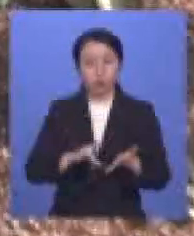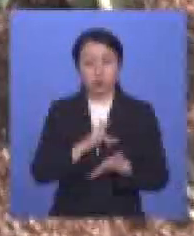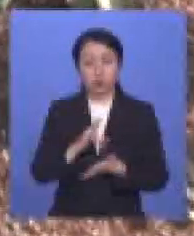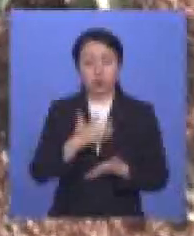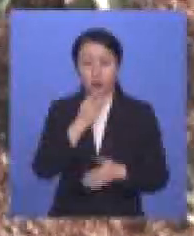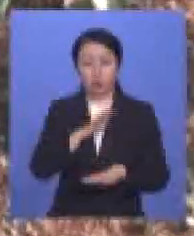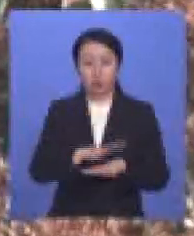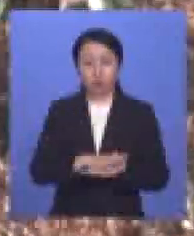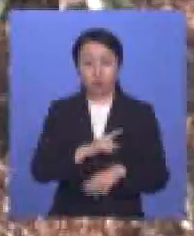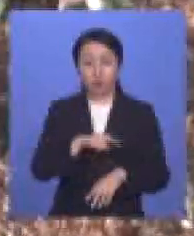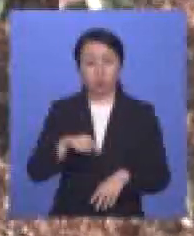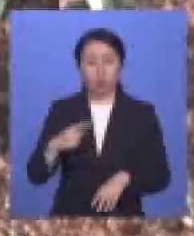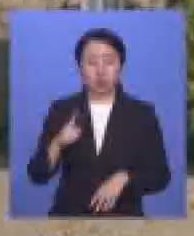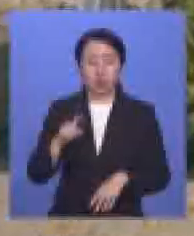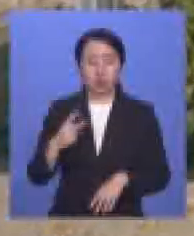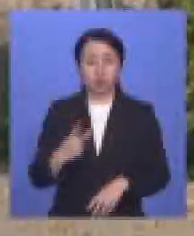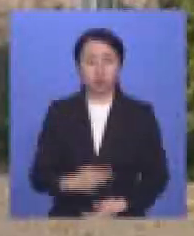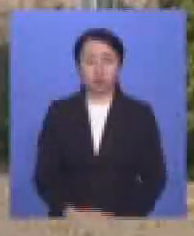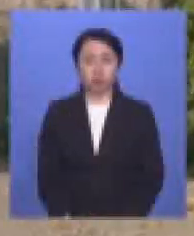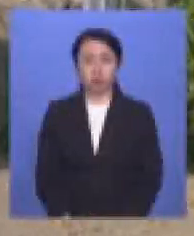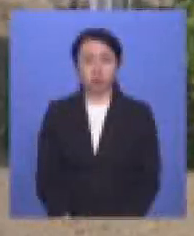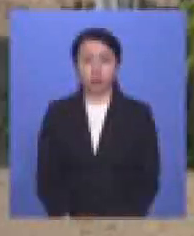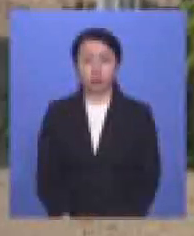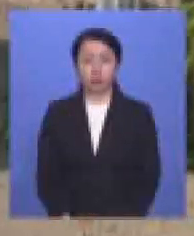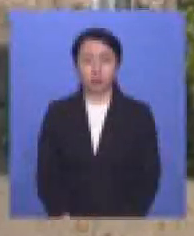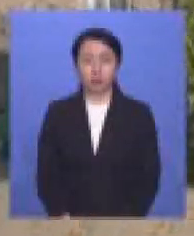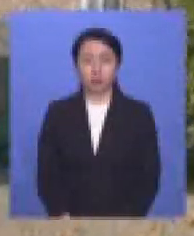своего банка и на номер 102. Олег Косинов при содействии пресс-службы департамента полиции.